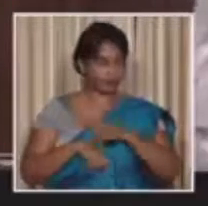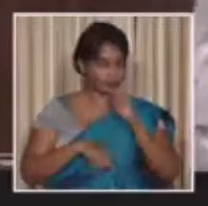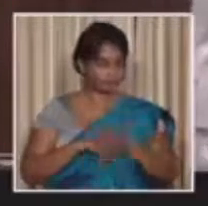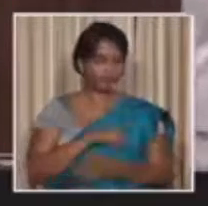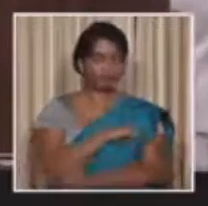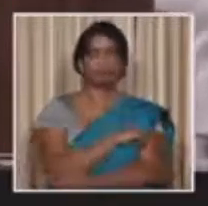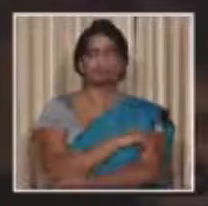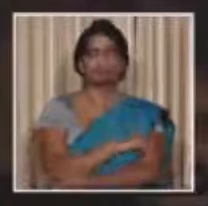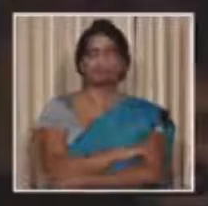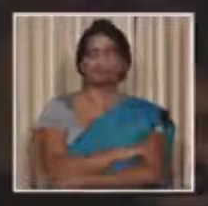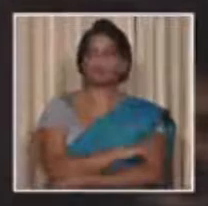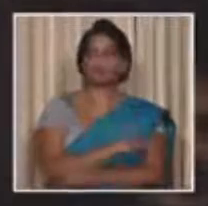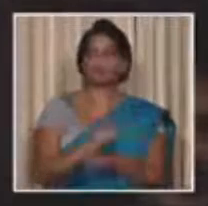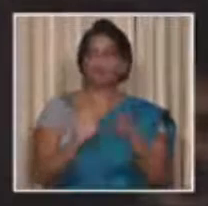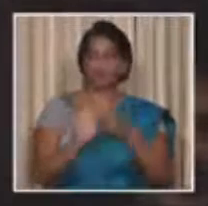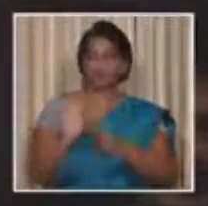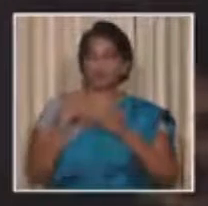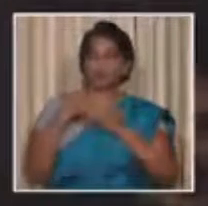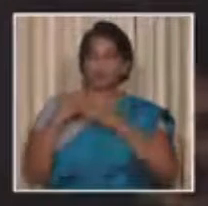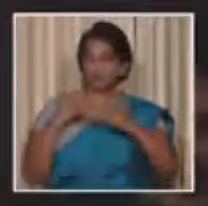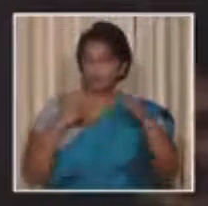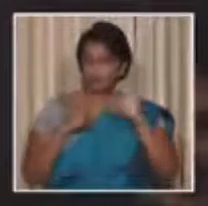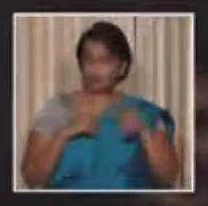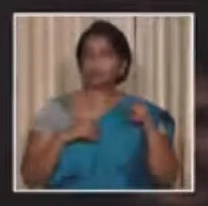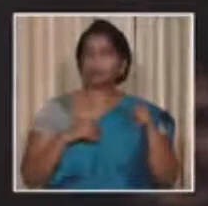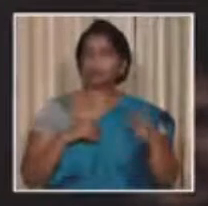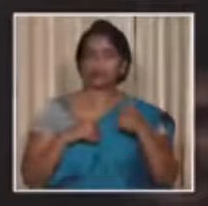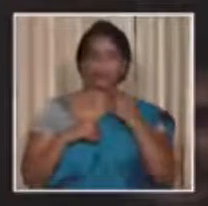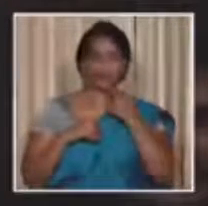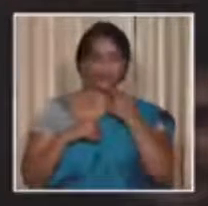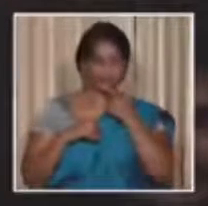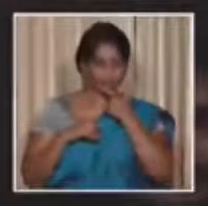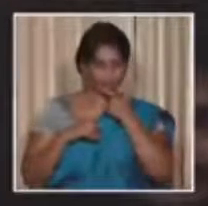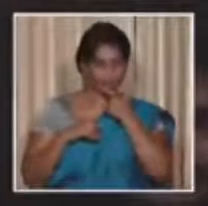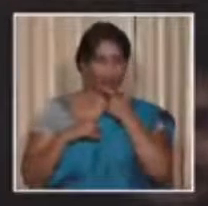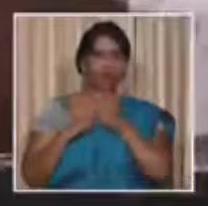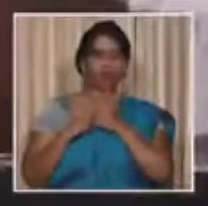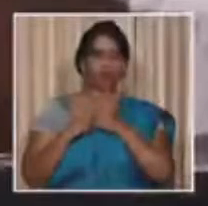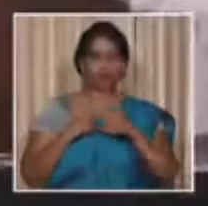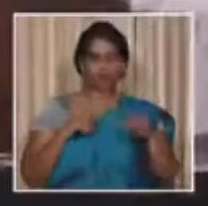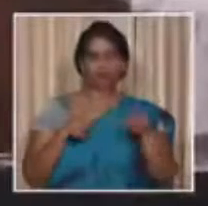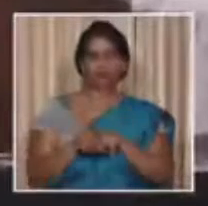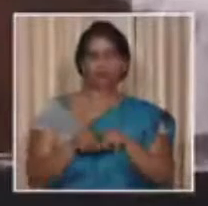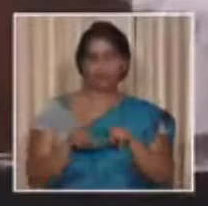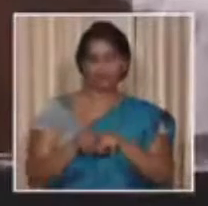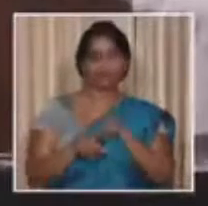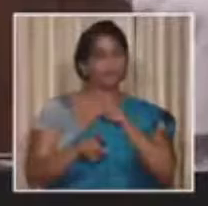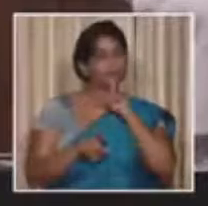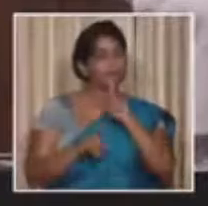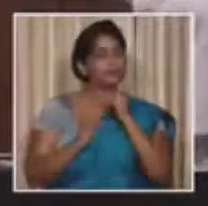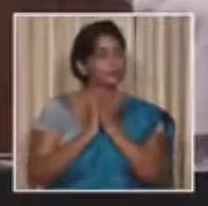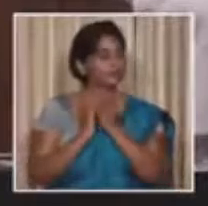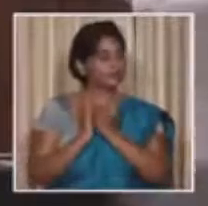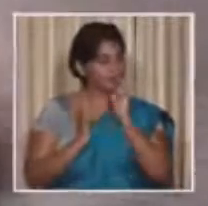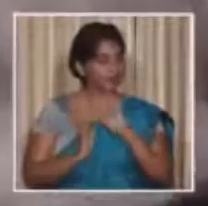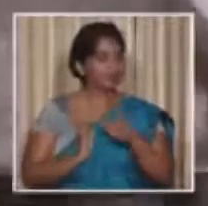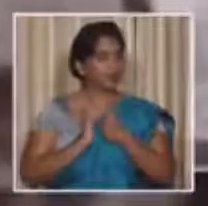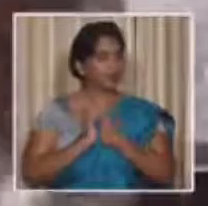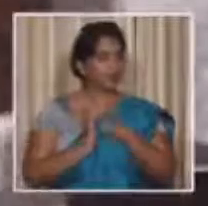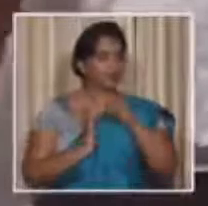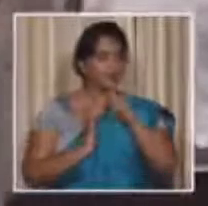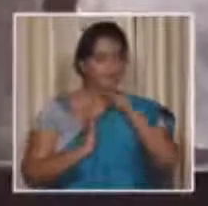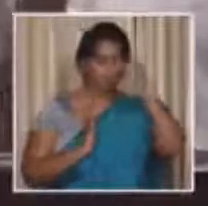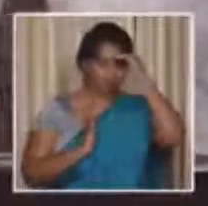අපි වාර්ෂිකව දීර්ඝ කාලයක් තිස්සේ මෙම තේ සානාධාරයෙන් ක්‍රියාත්මක කළත් අපි සඳහන් කළ යුතු කාරණය තමයි ගරු